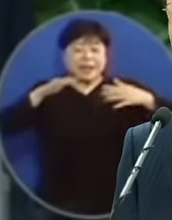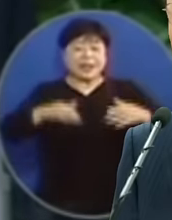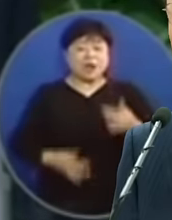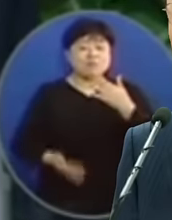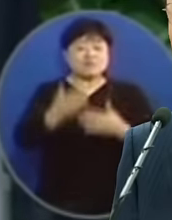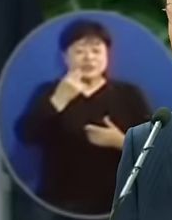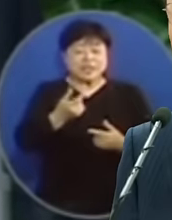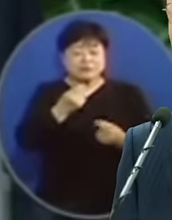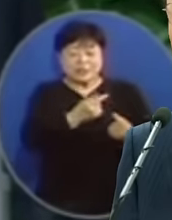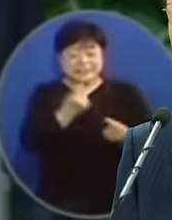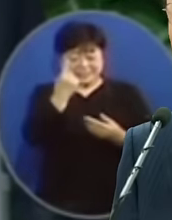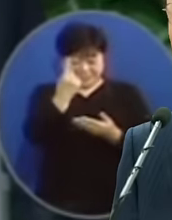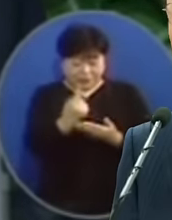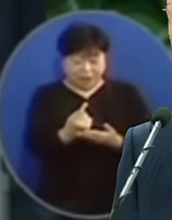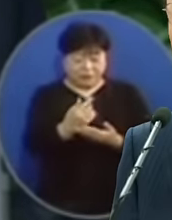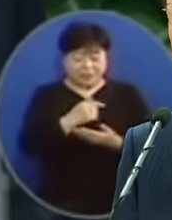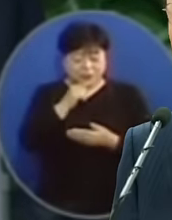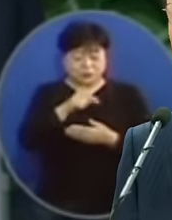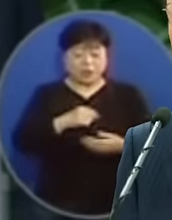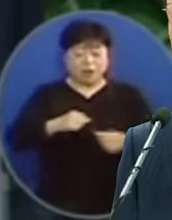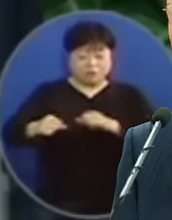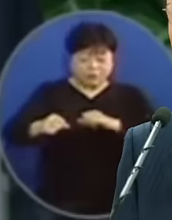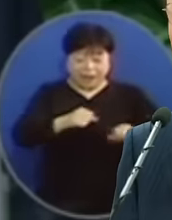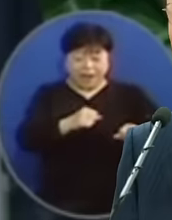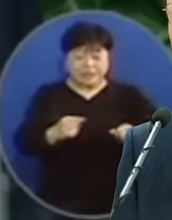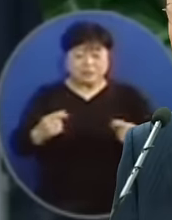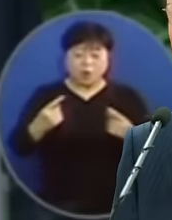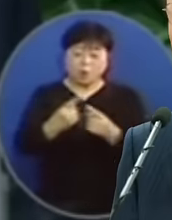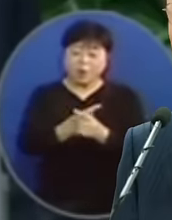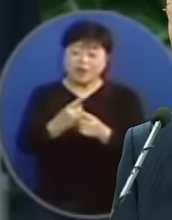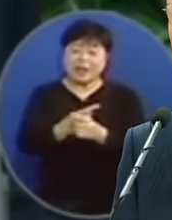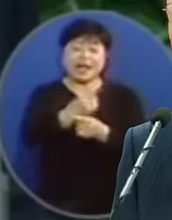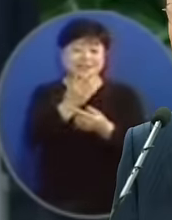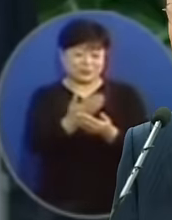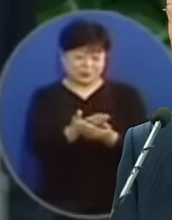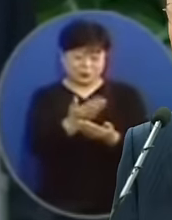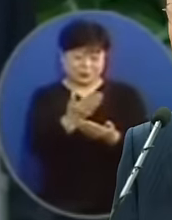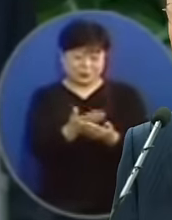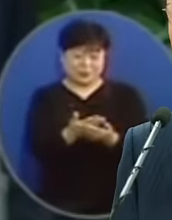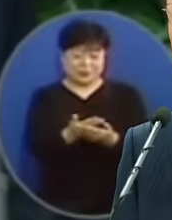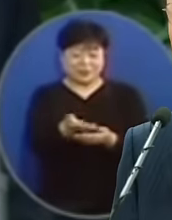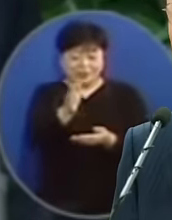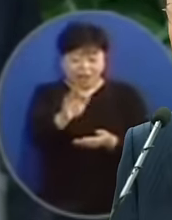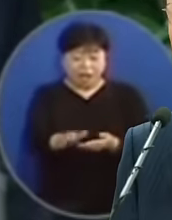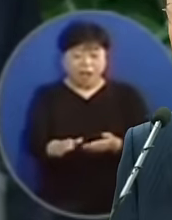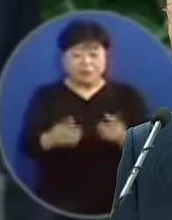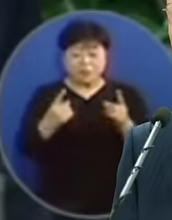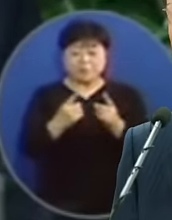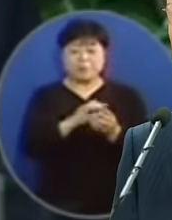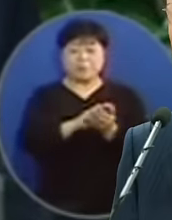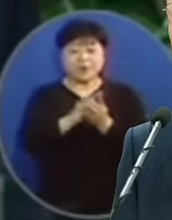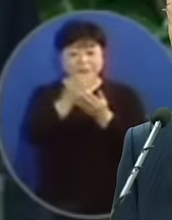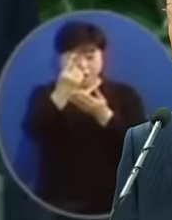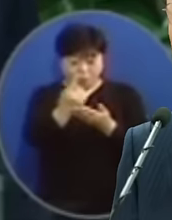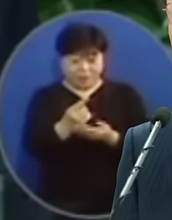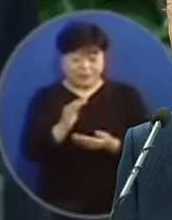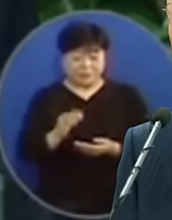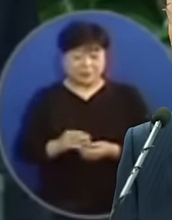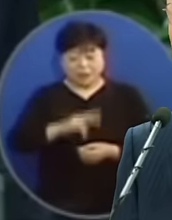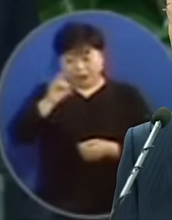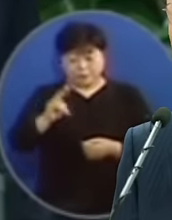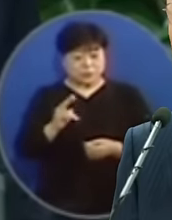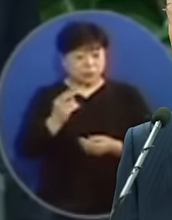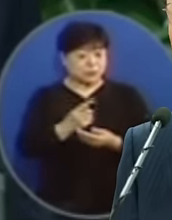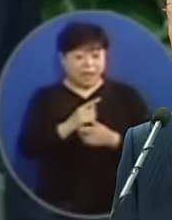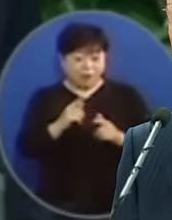불같이 생수같이 임하여 나의 속에 운행하셔서 변화시켜 주시옵소서. 그러면 변화가 다가오는데 변화라는 것이 하루아침에